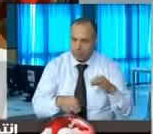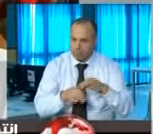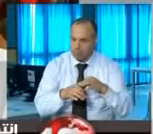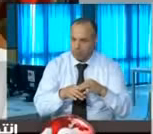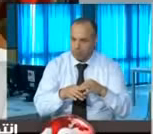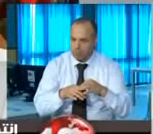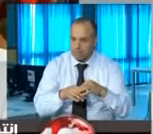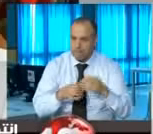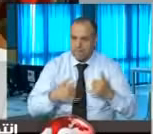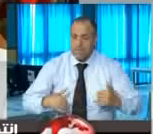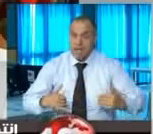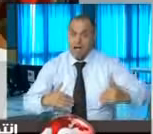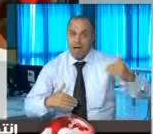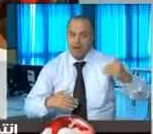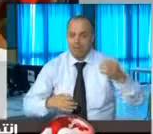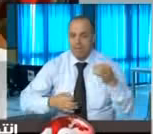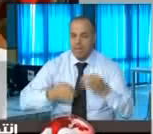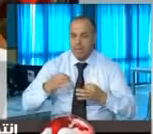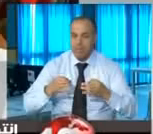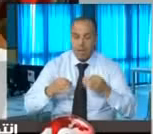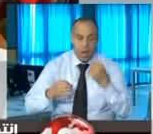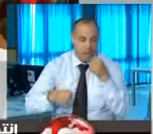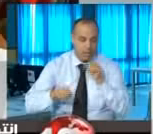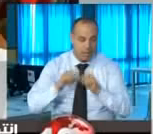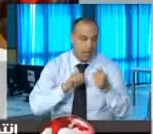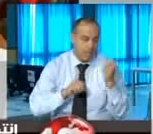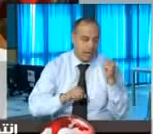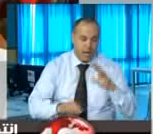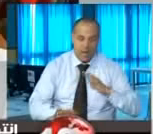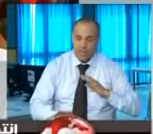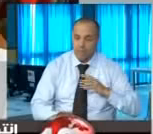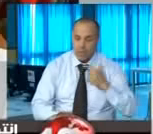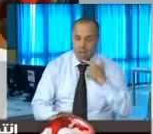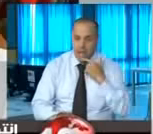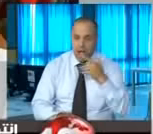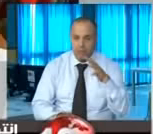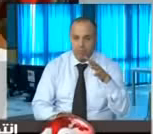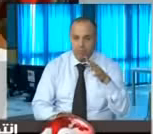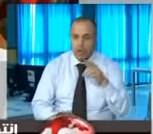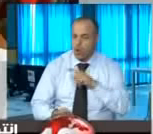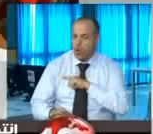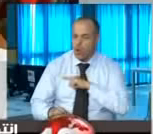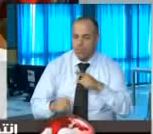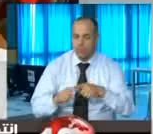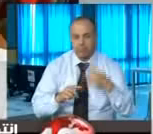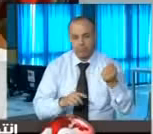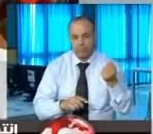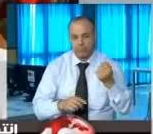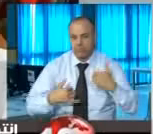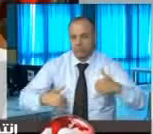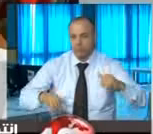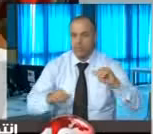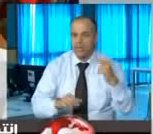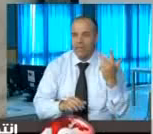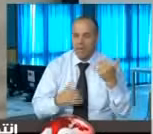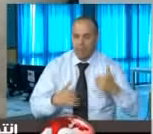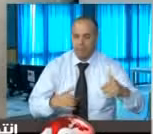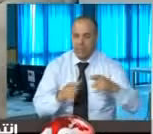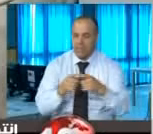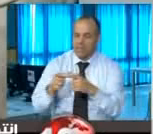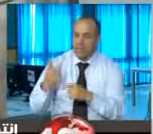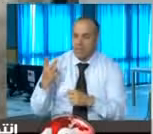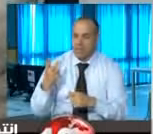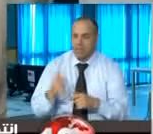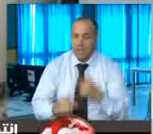لانتخابات المجلس الأعلى للقضاء التي انتظمت أمس الأحد، مقدما الأسماء الفائزة في المجالس الثلاثة. في